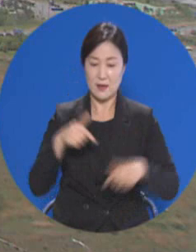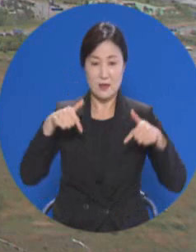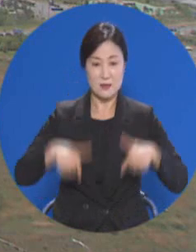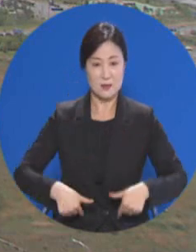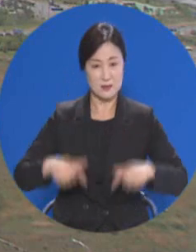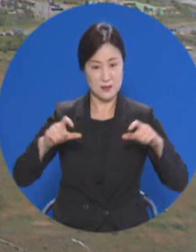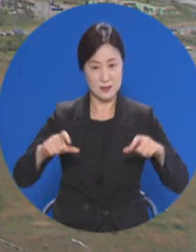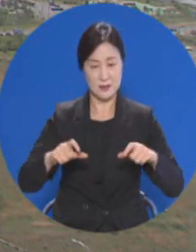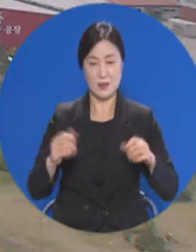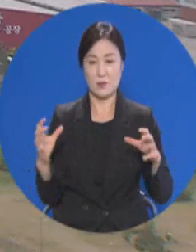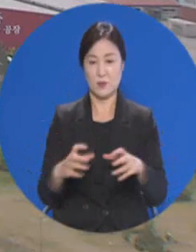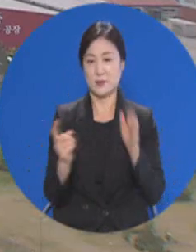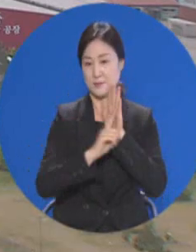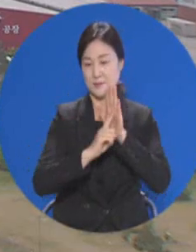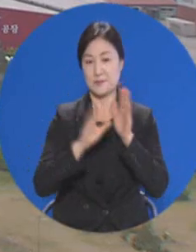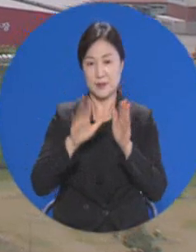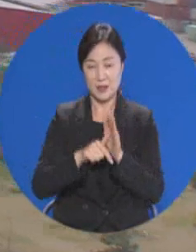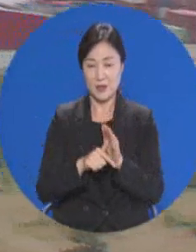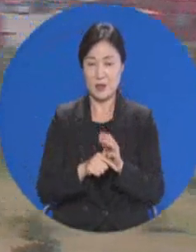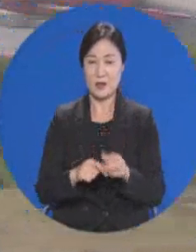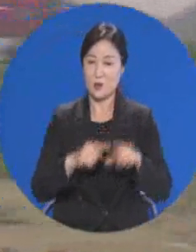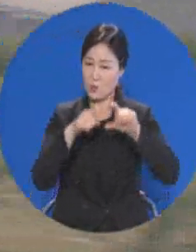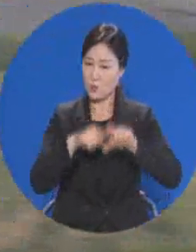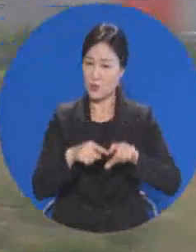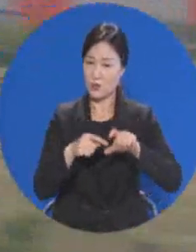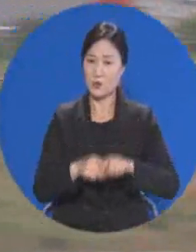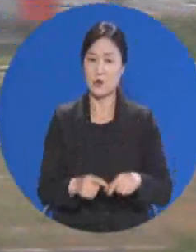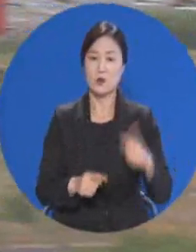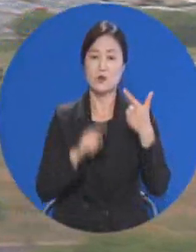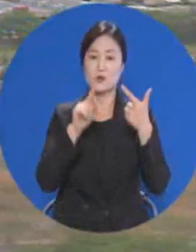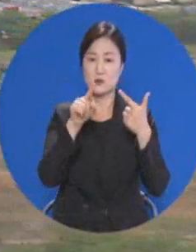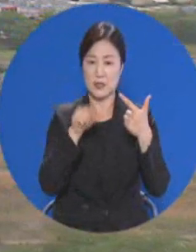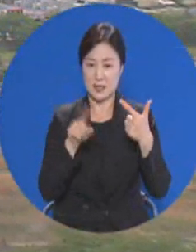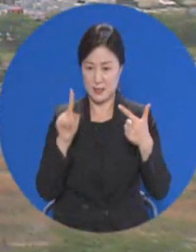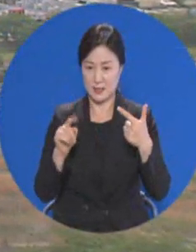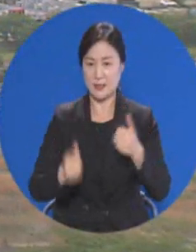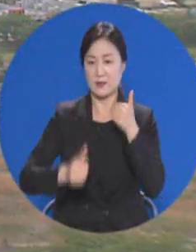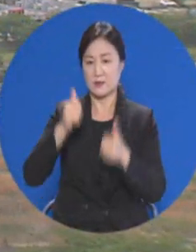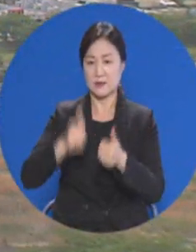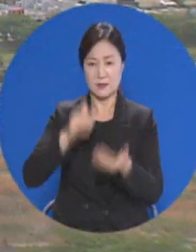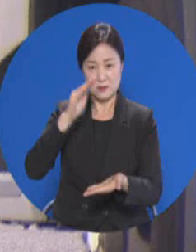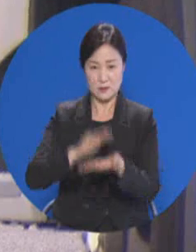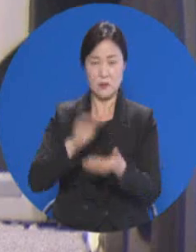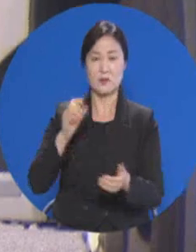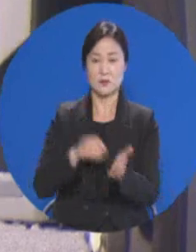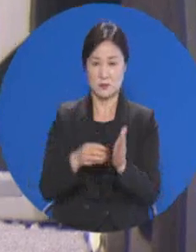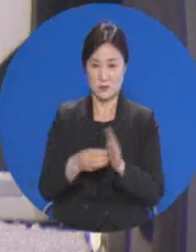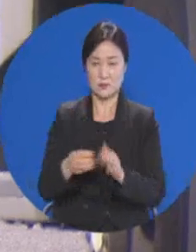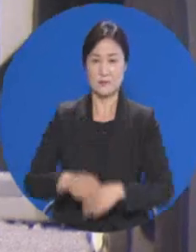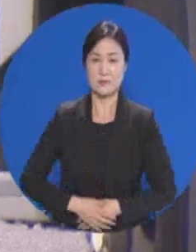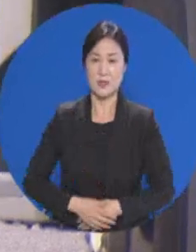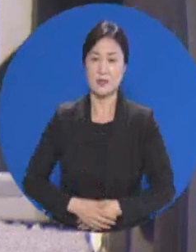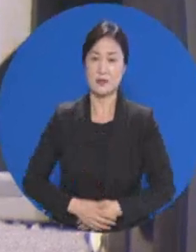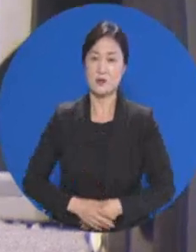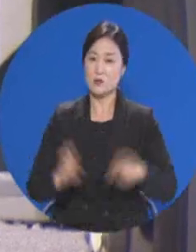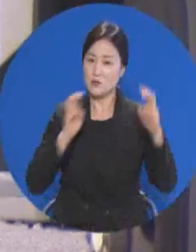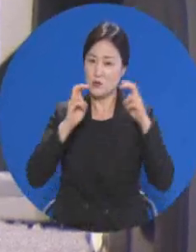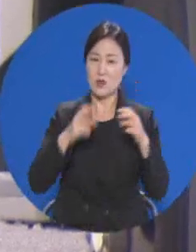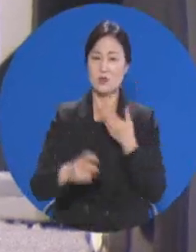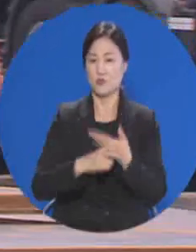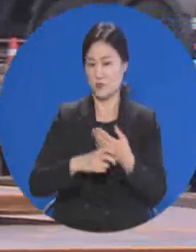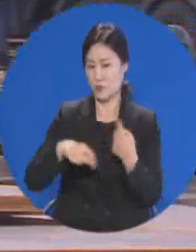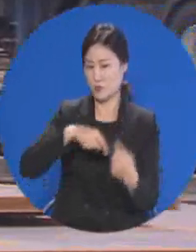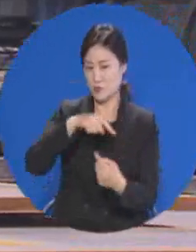배후단지 업체 모집 공고에서도 평균 6대 1의 경쟁률을 기록할 정도로 인기가 높습니다. 일부 운영사의 편법